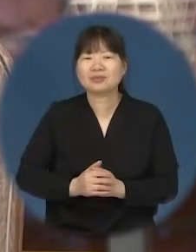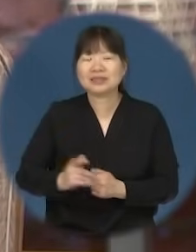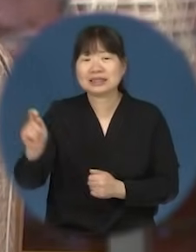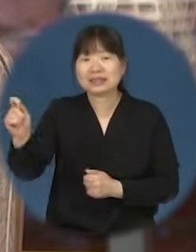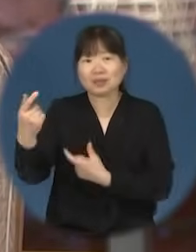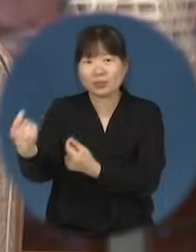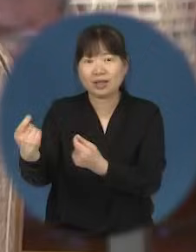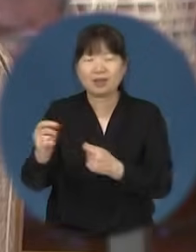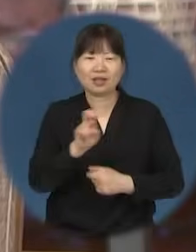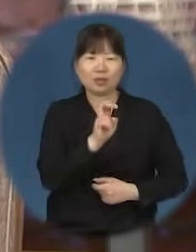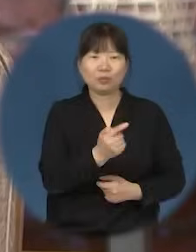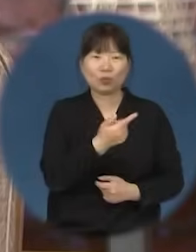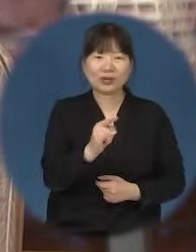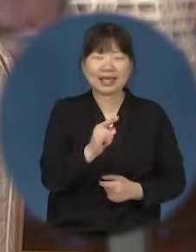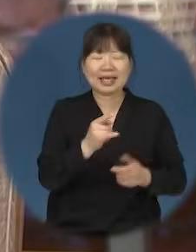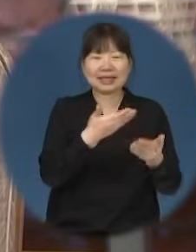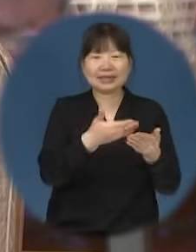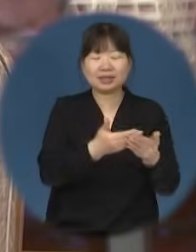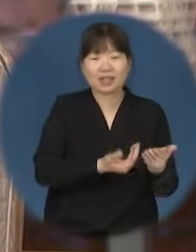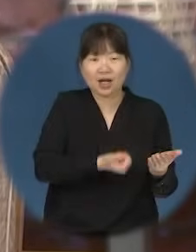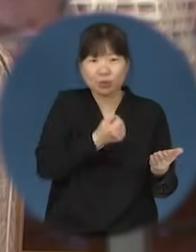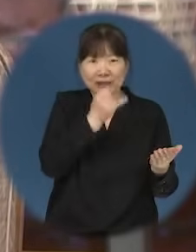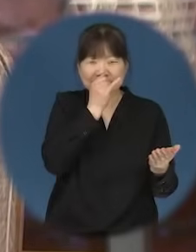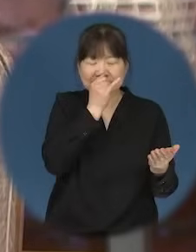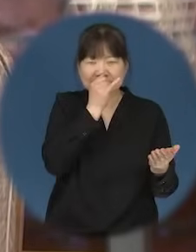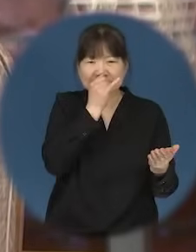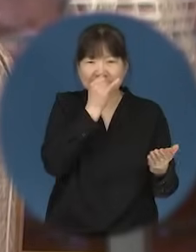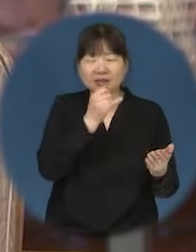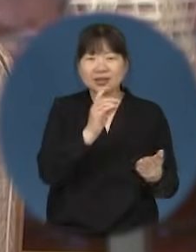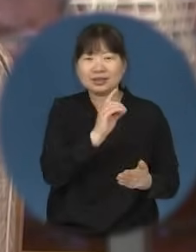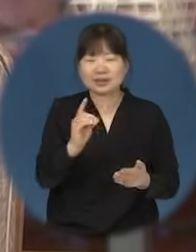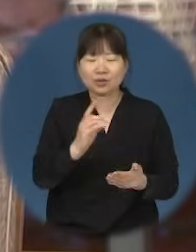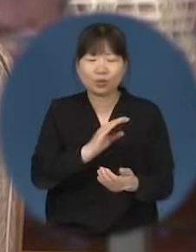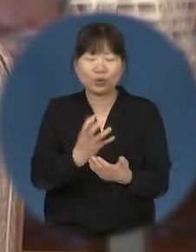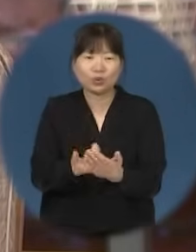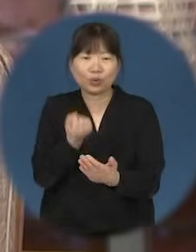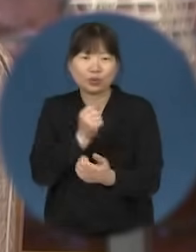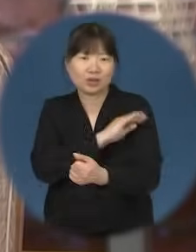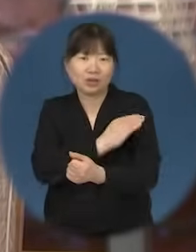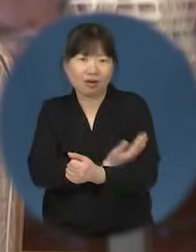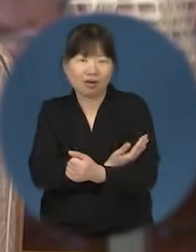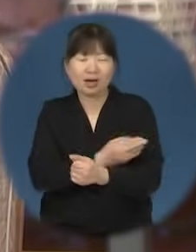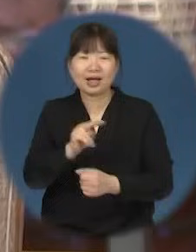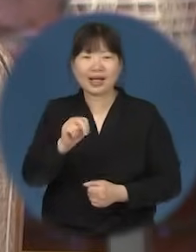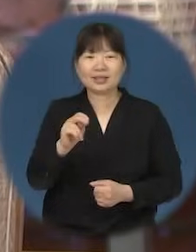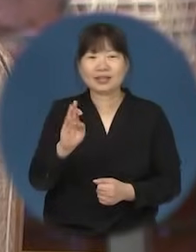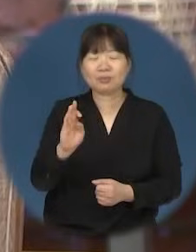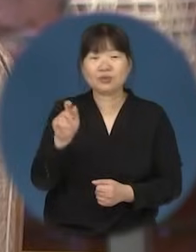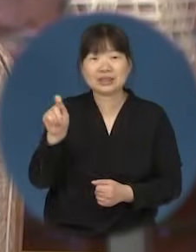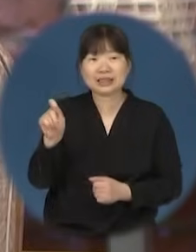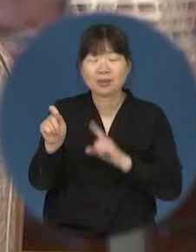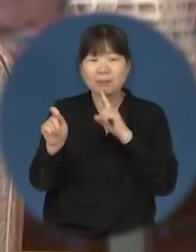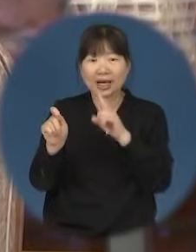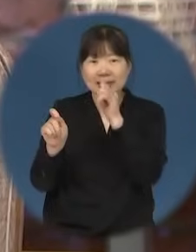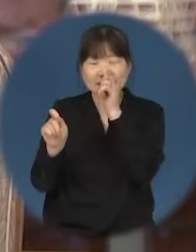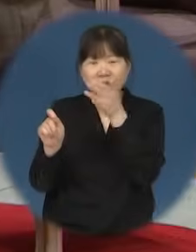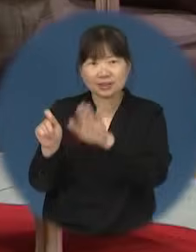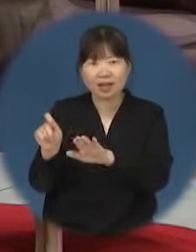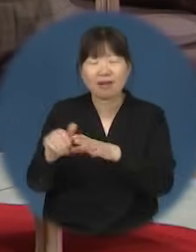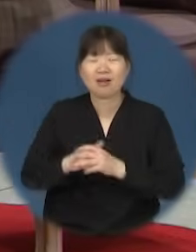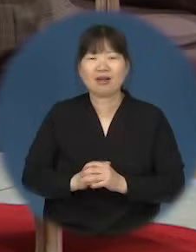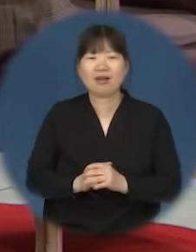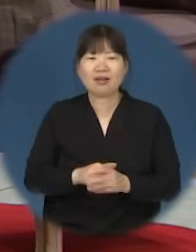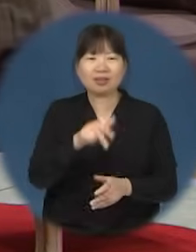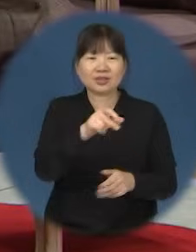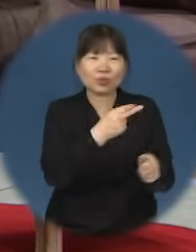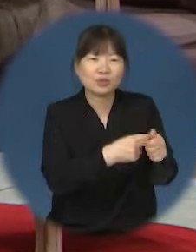모네 작품을 갖고 있는 디지털 소유권 예. 그건 이제 NFT라고 하는데 모네 NFT가 있고